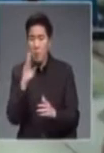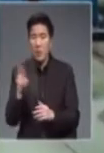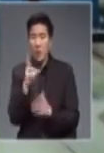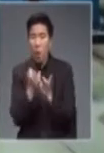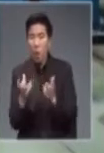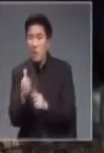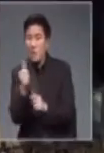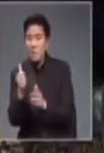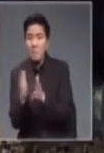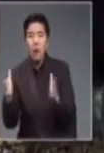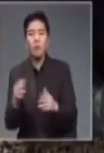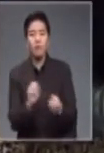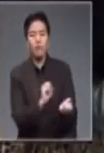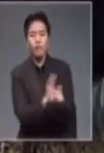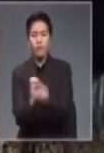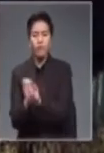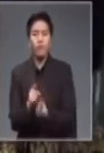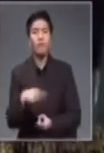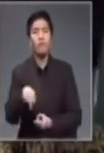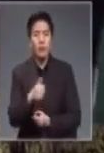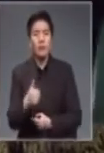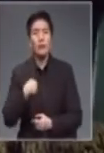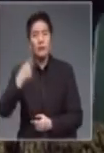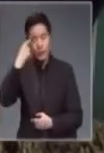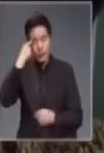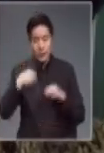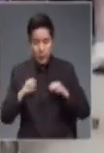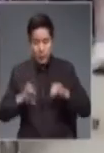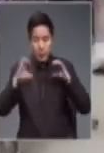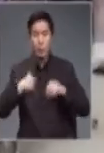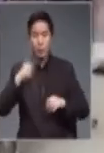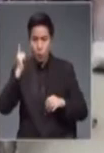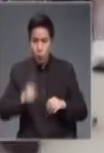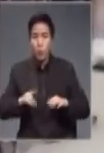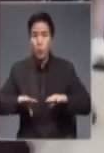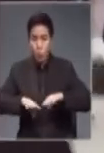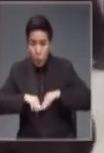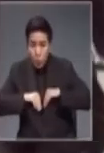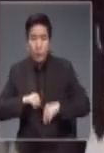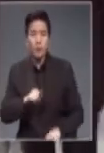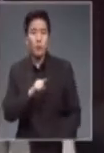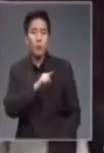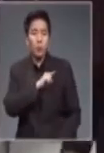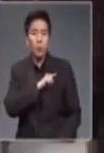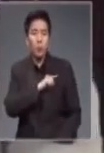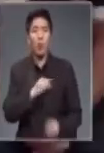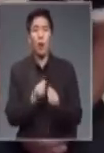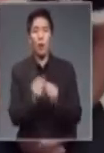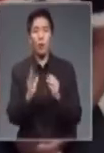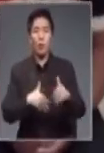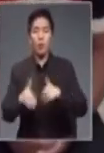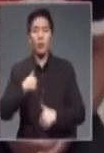ยโดยพึ่งพาองค์ความรู้ต่างๆจากภายนอกเราอาจจะต้องพึ่งในระยะแรกๆนะครับจนทำให้เกิดนวัตก